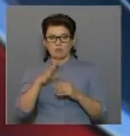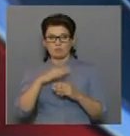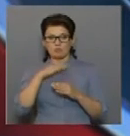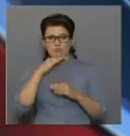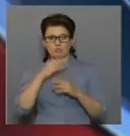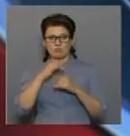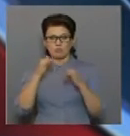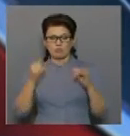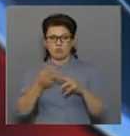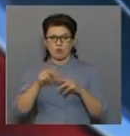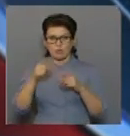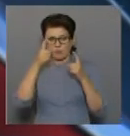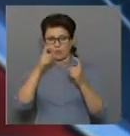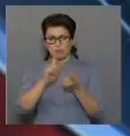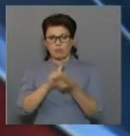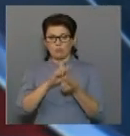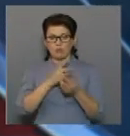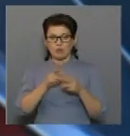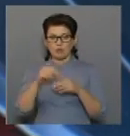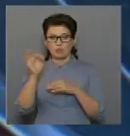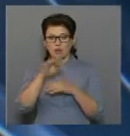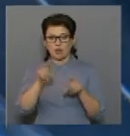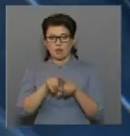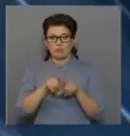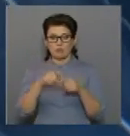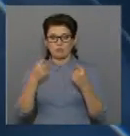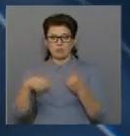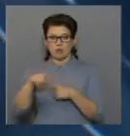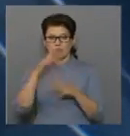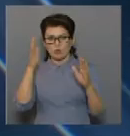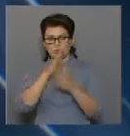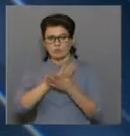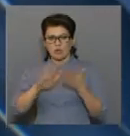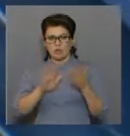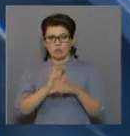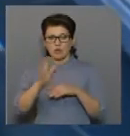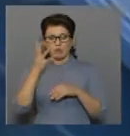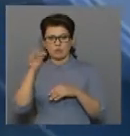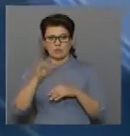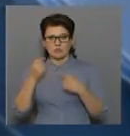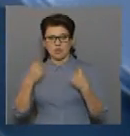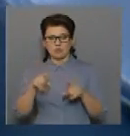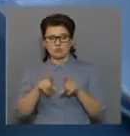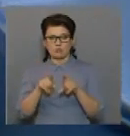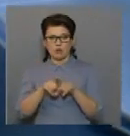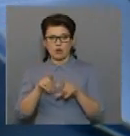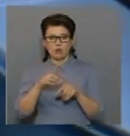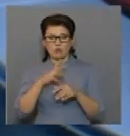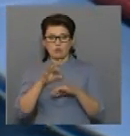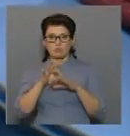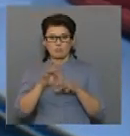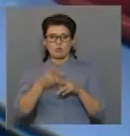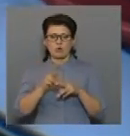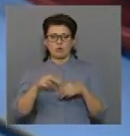басшыларының кездесуінде мәлім болды. Қазір Шығыс аймақтан келген кәсіпкерлер табиғи таза өнімдерін Алматыдағы сауда сөрелеріне қойып жатыр.